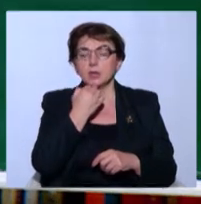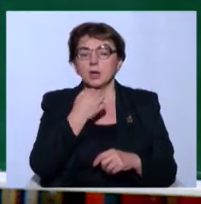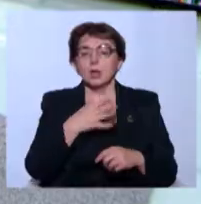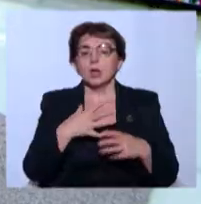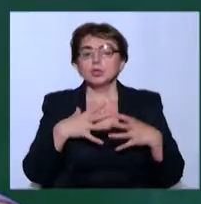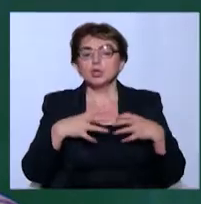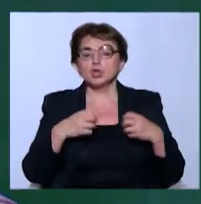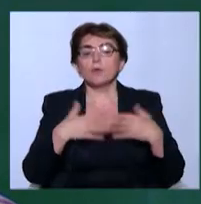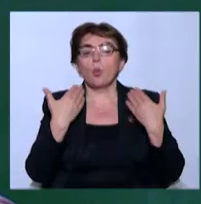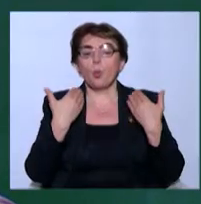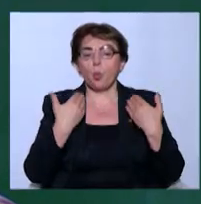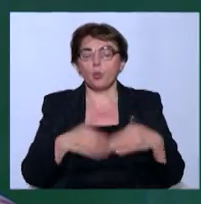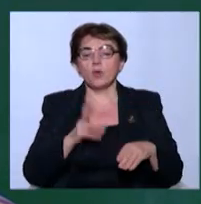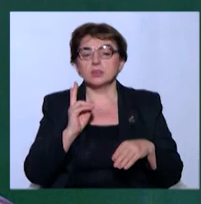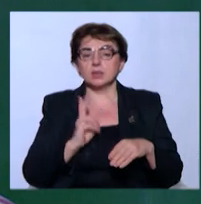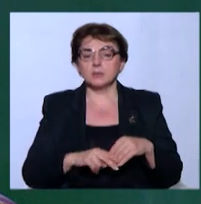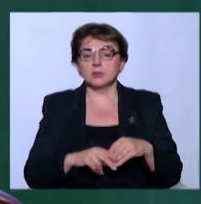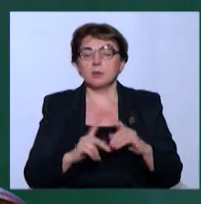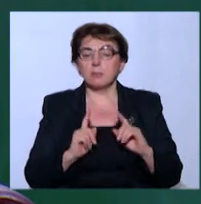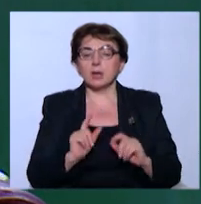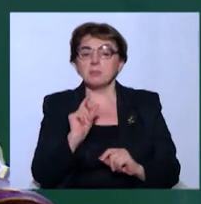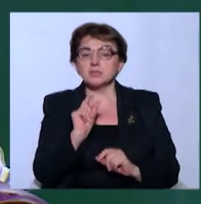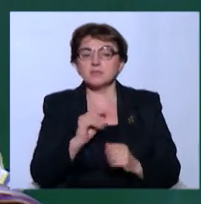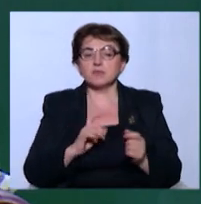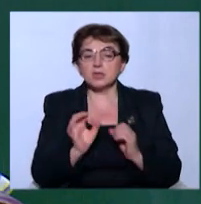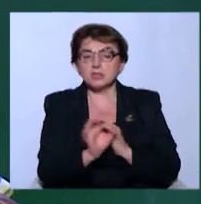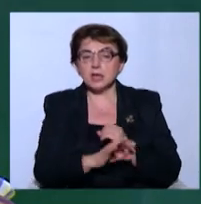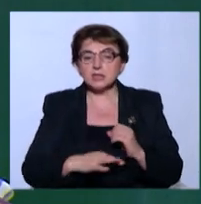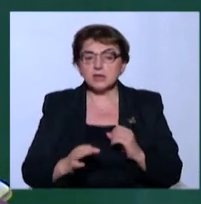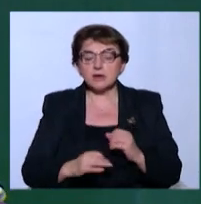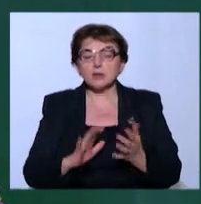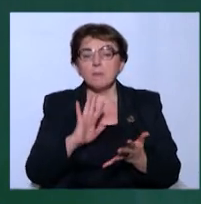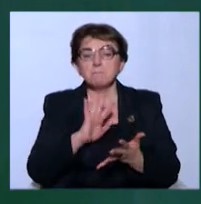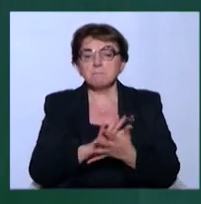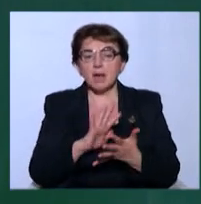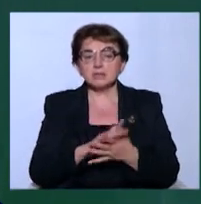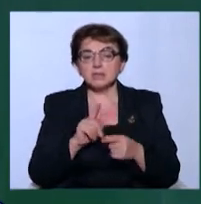შეწოვა დამთავრებულია, მაგრამ წვრილ ნაწლავში ხდება ბაქტერიების მიერ